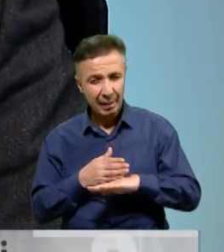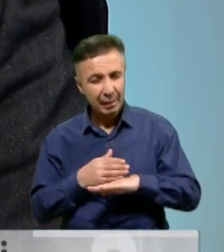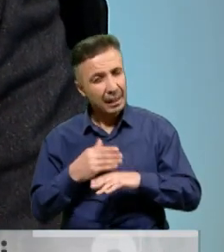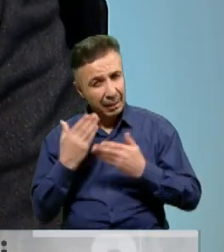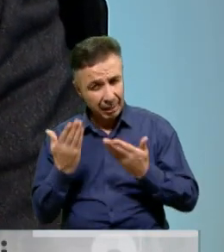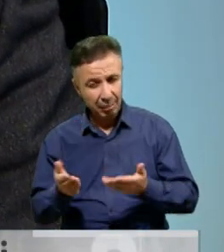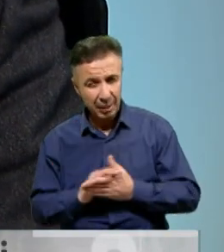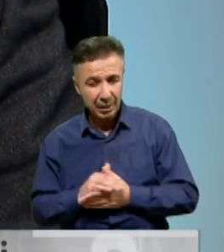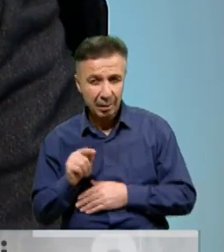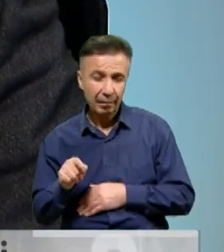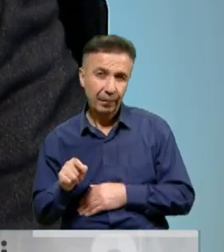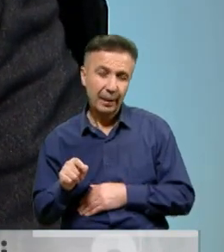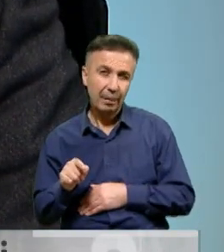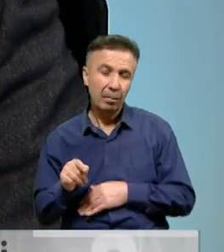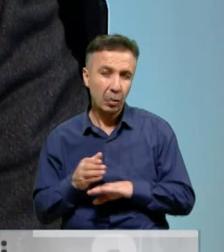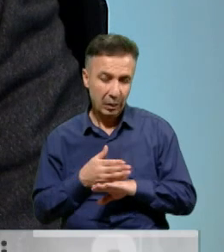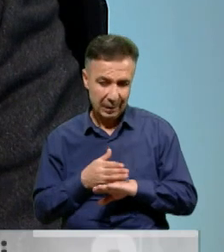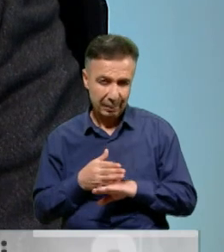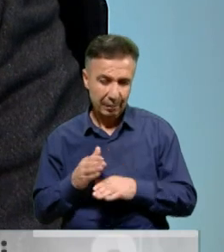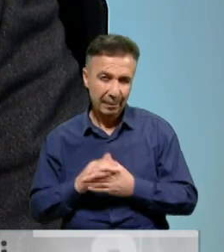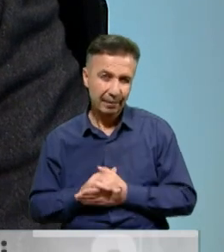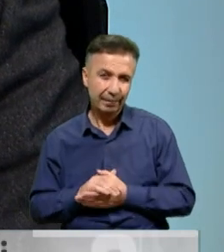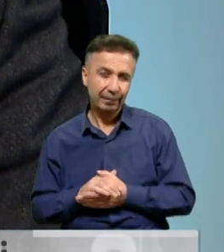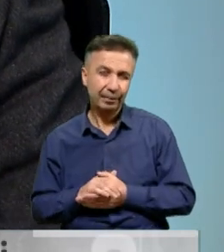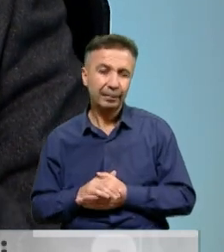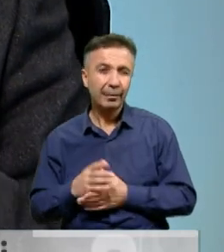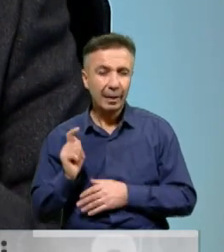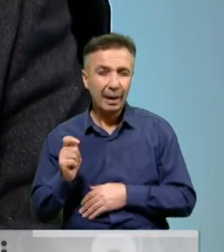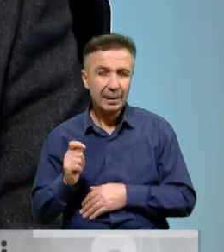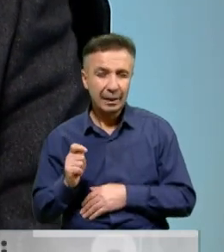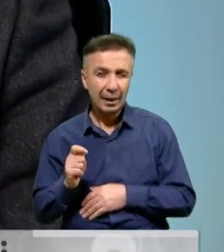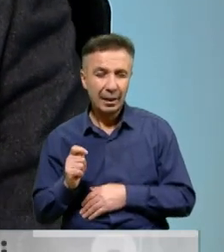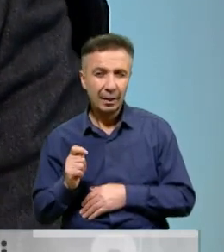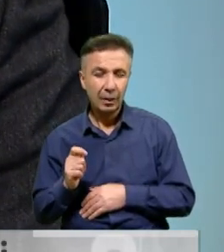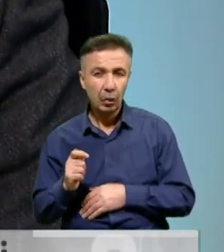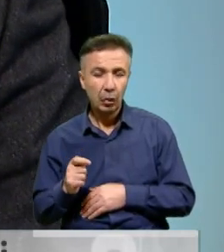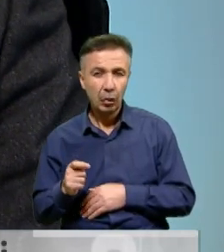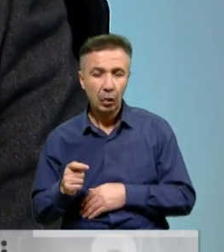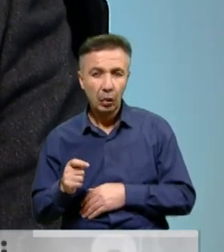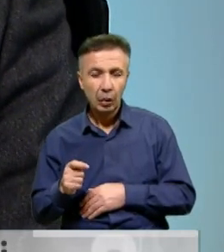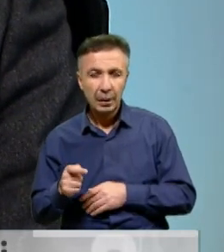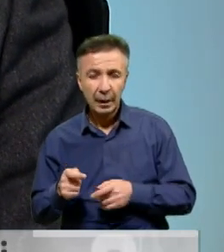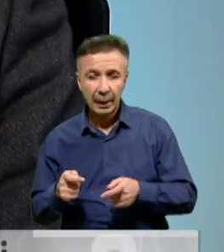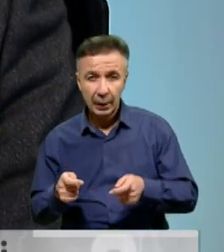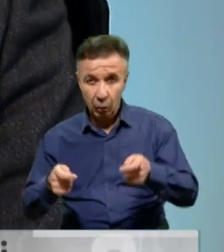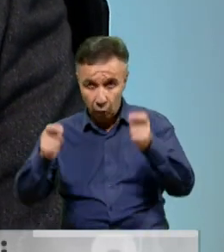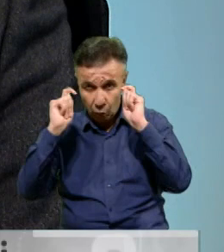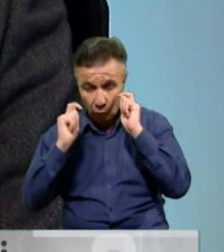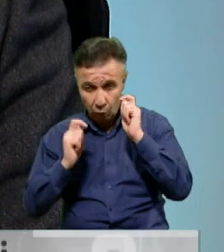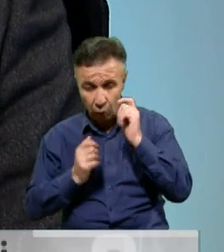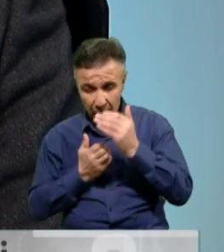edilir. Ve bundan bu sebeple gerçekten gusülde de eğer problem yaşıyorsa, gusülde